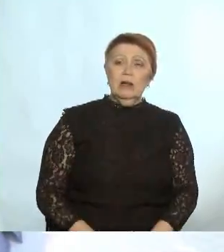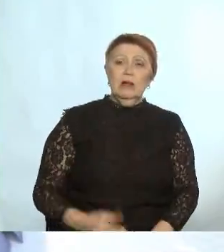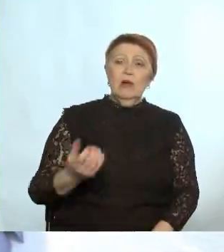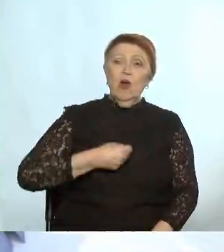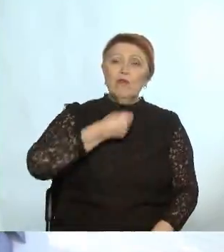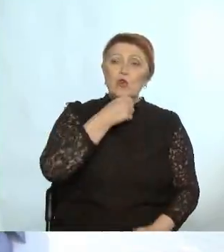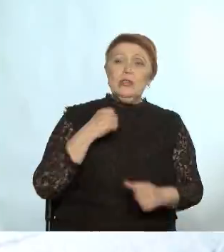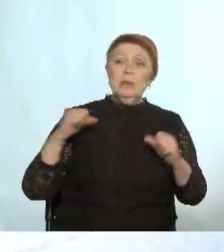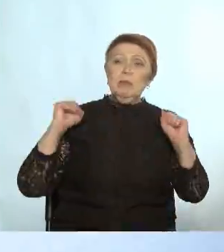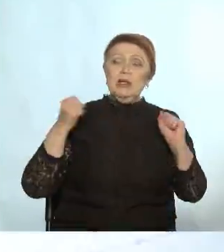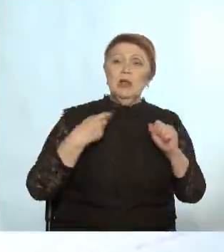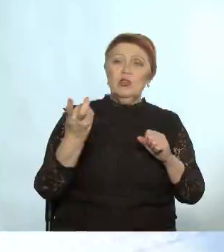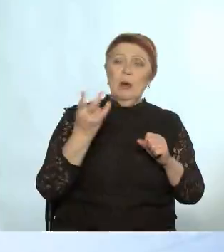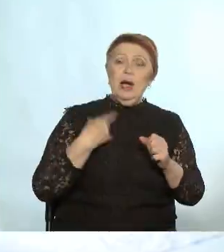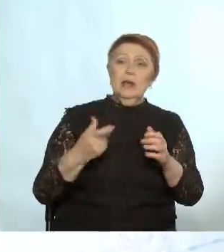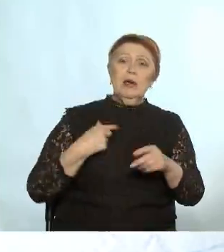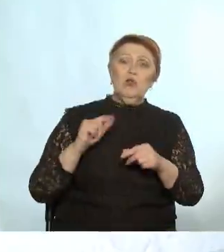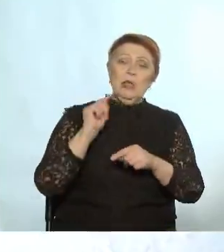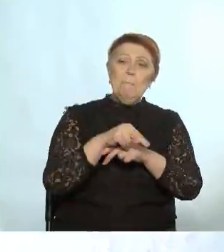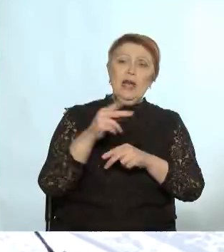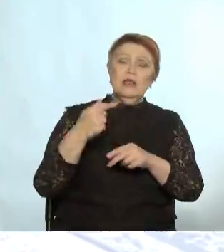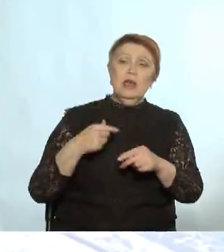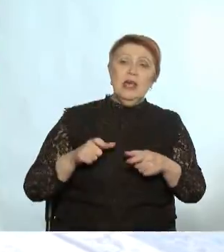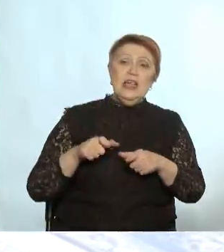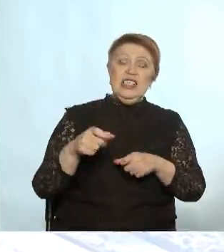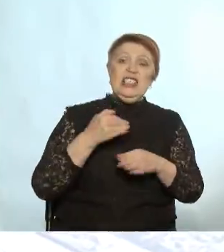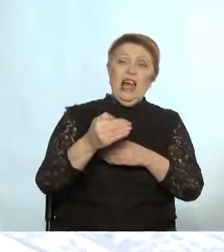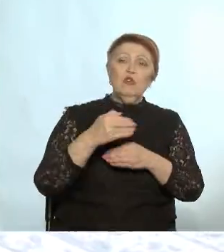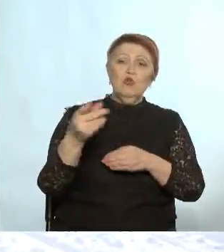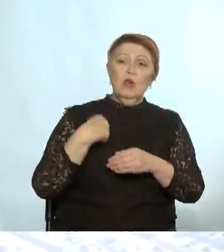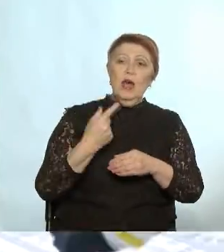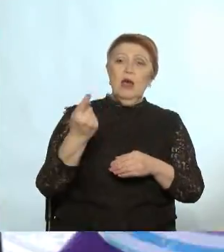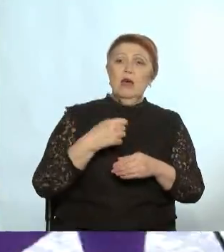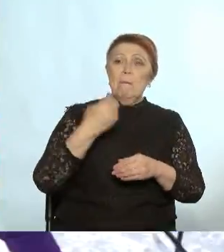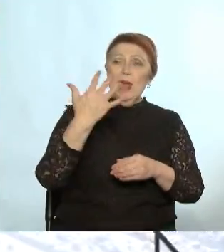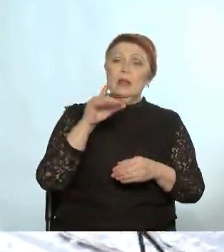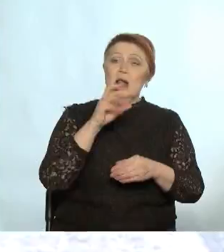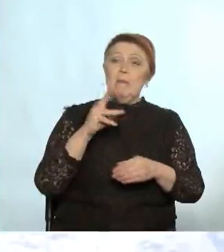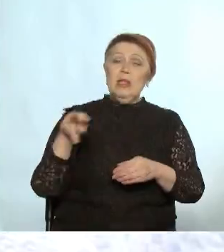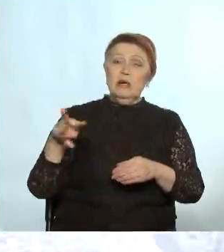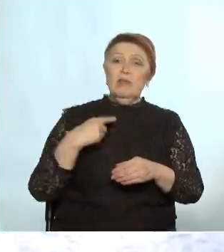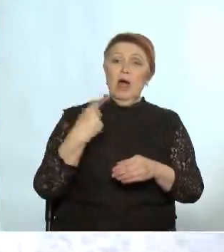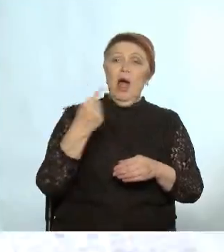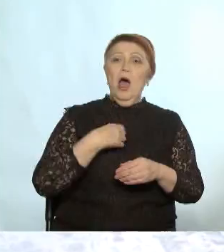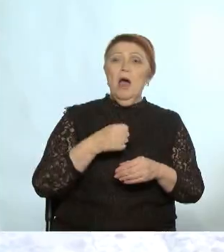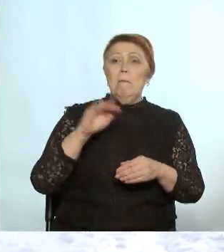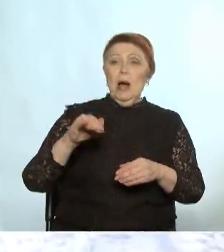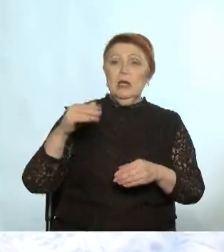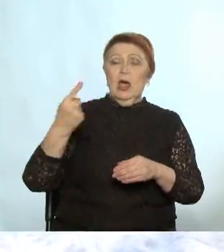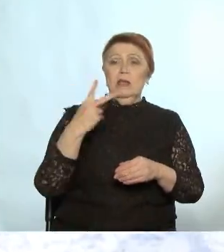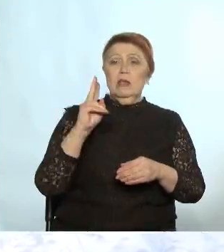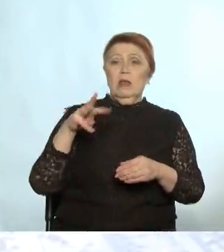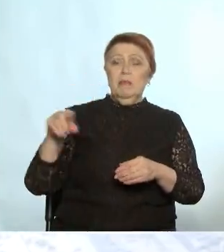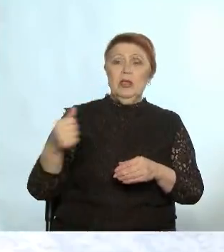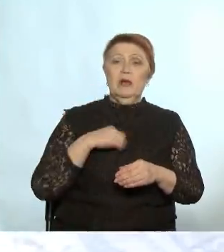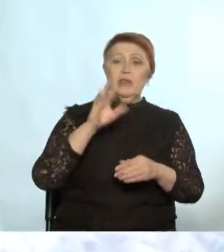Взрослым спортсменам необходимо пройти дистанцию в 5 километров, юным всего в один. Без особого труда трассу преодолевают подготовленные